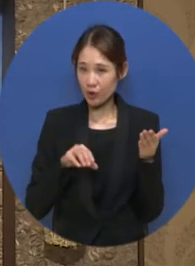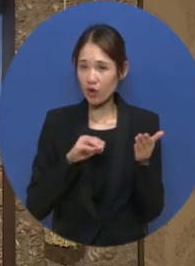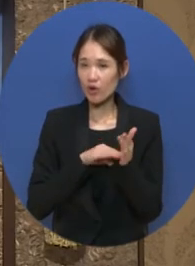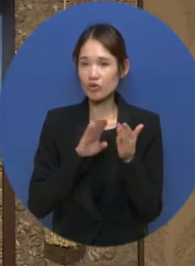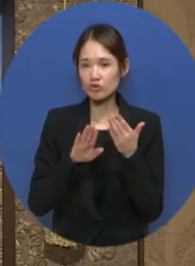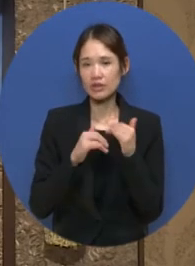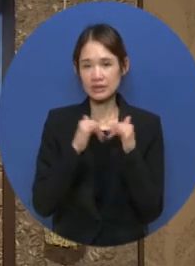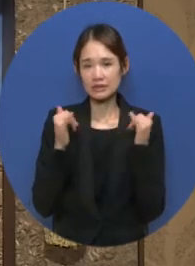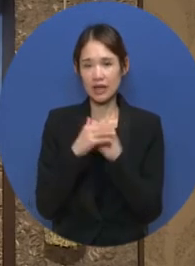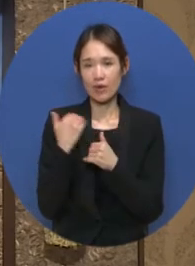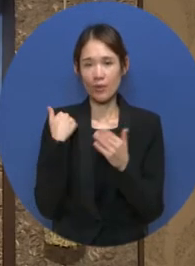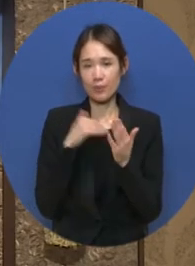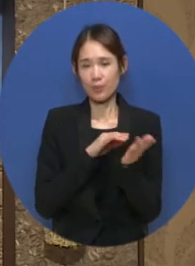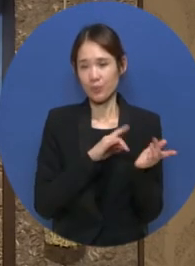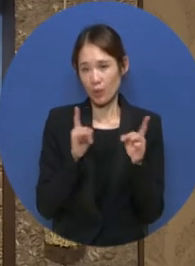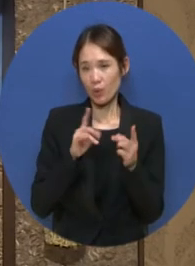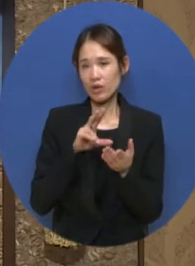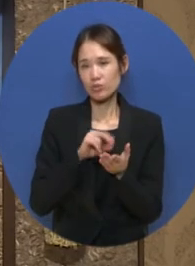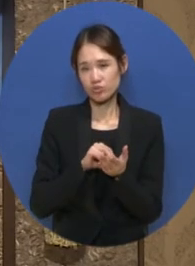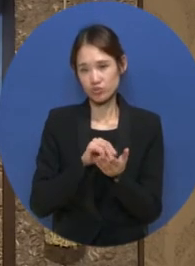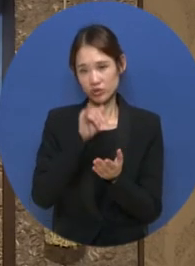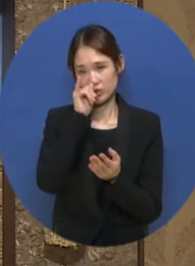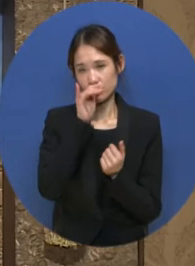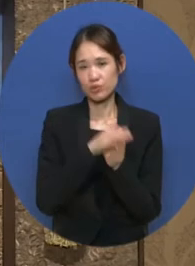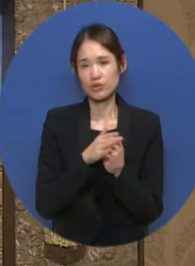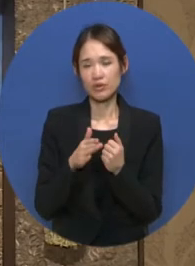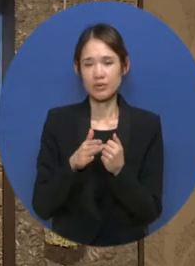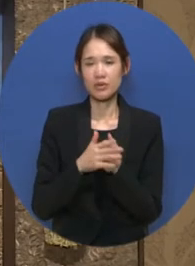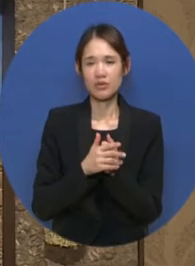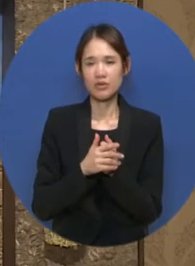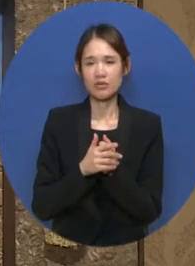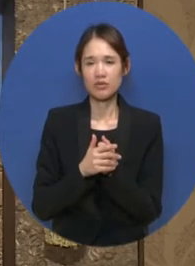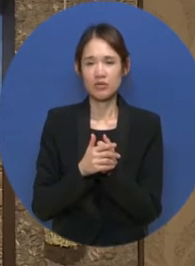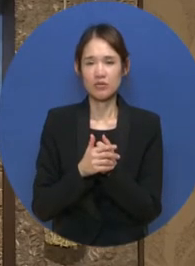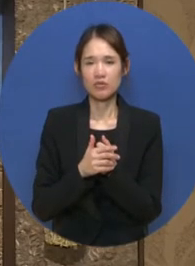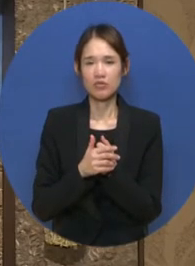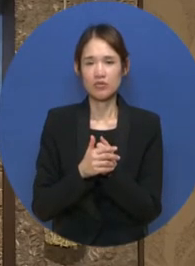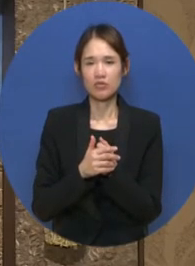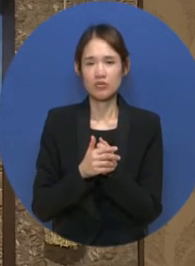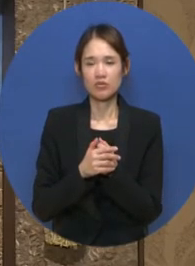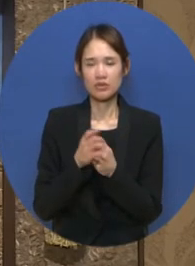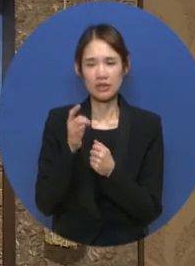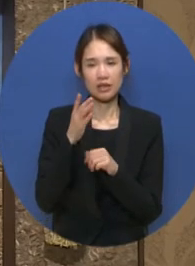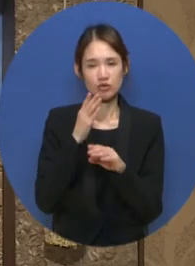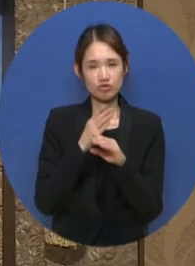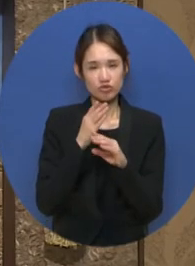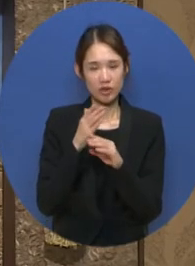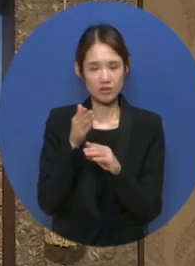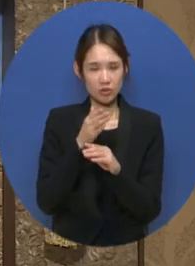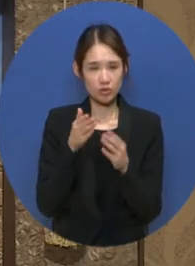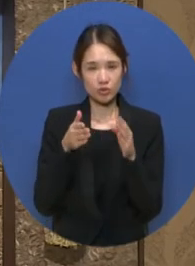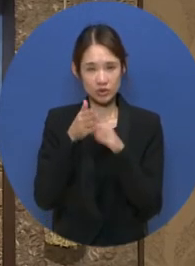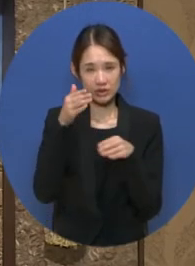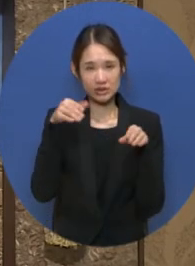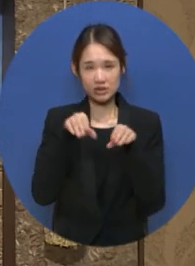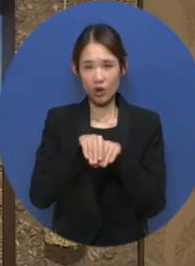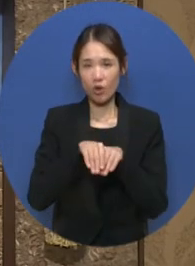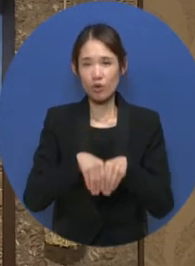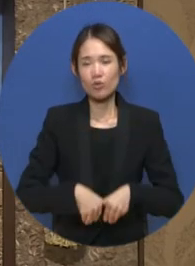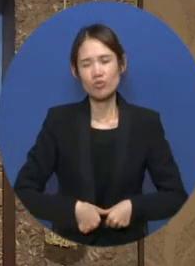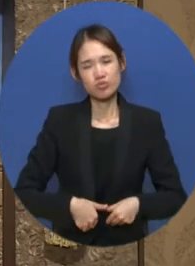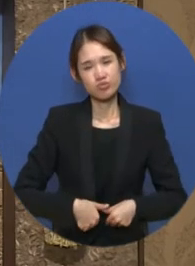이제 이렇게 사회 복귀에 사실은 문제들도 있어서 이제 좀 약간의 중간 단계의 그는 좀 시절부터 하시는